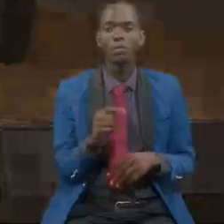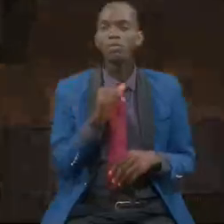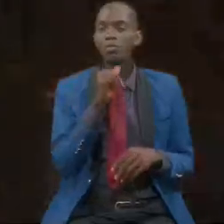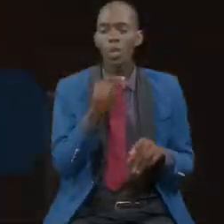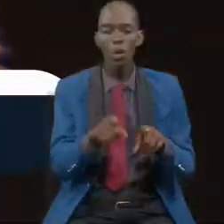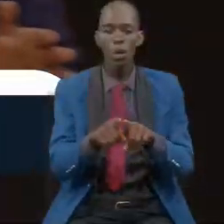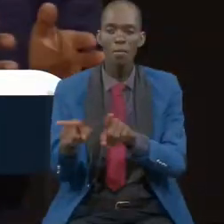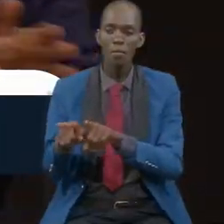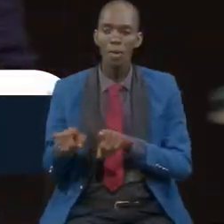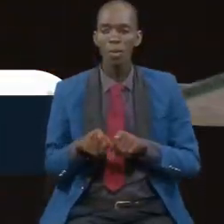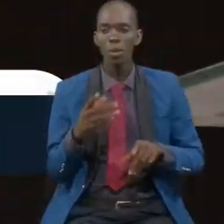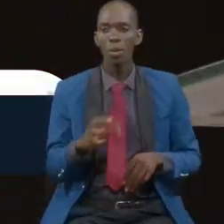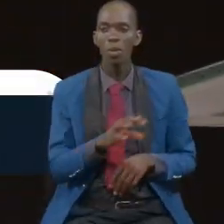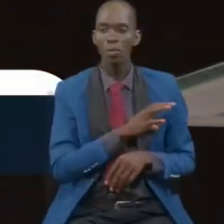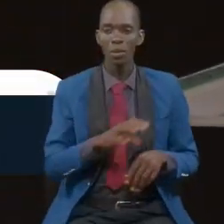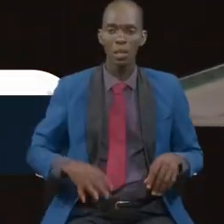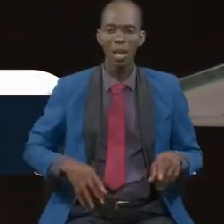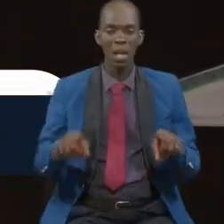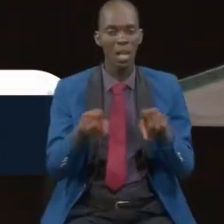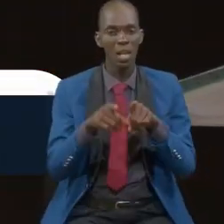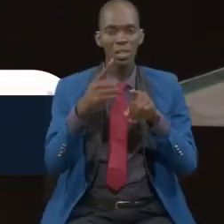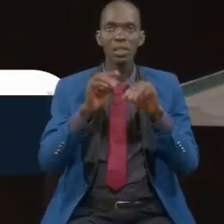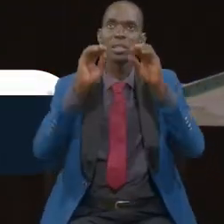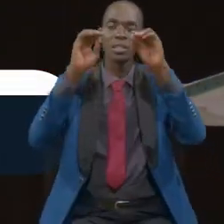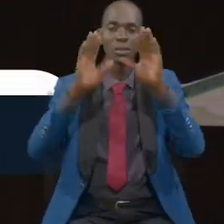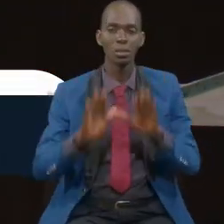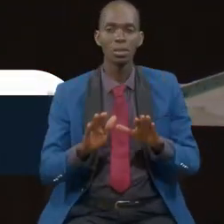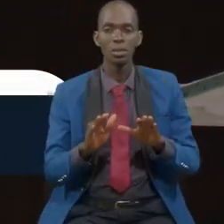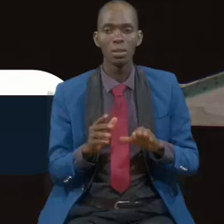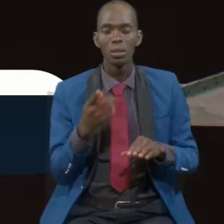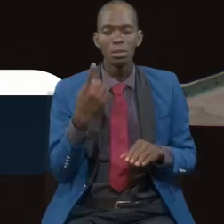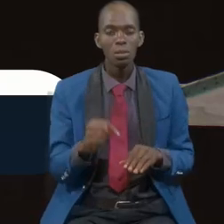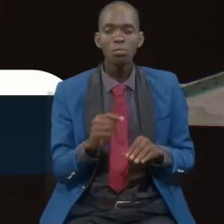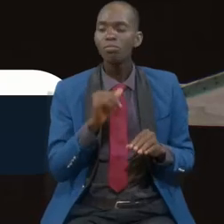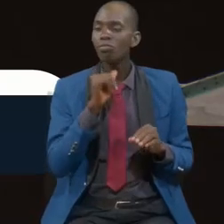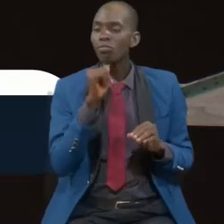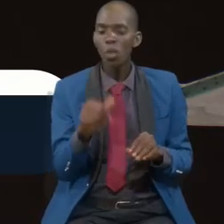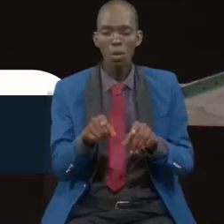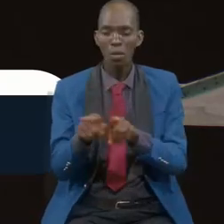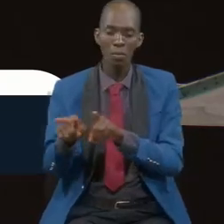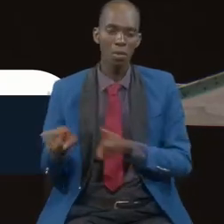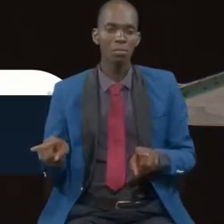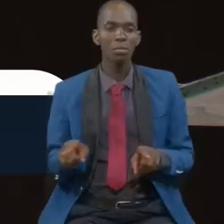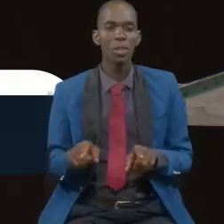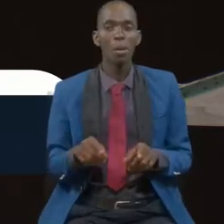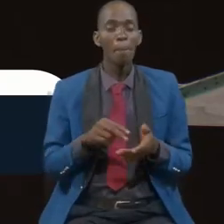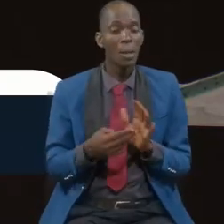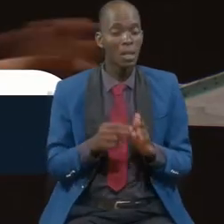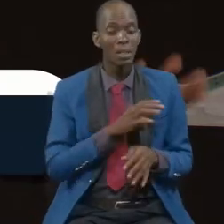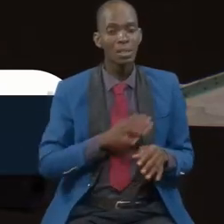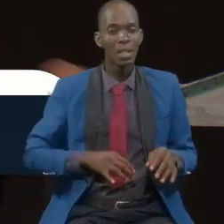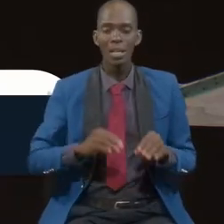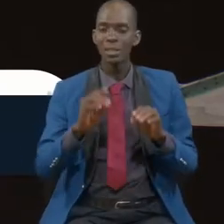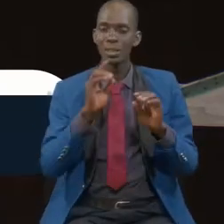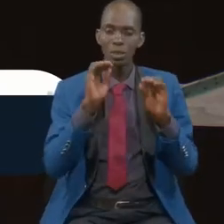c'est l'invariabilité de Christ en tant qu'enseignant. Il est invariable. Il a enseigné